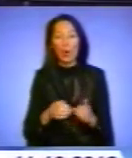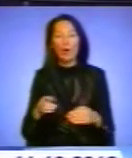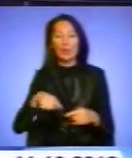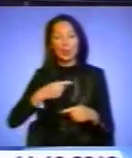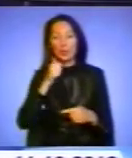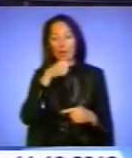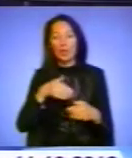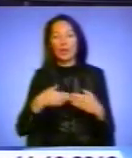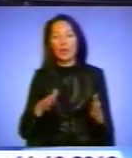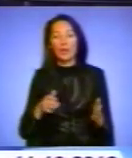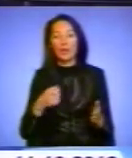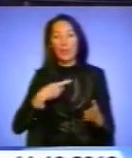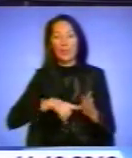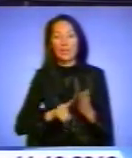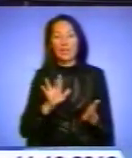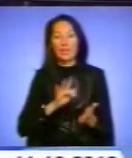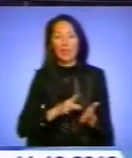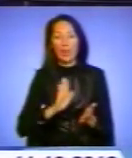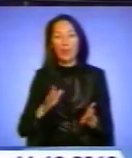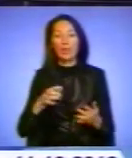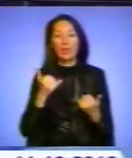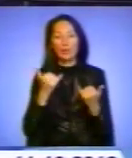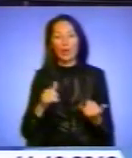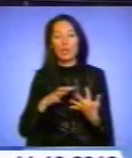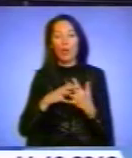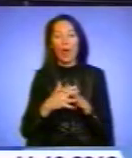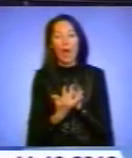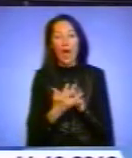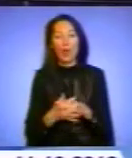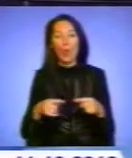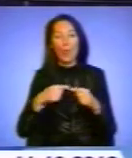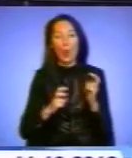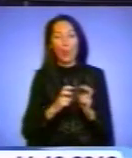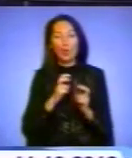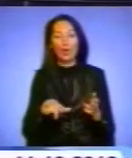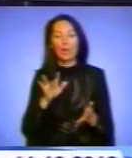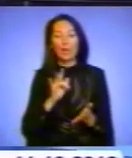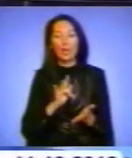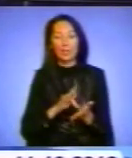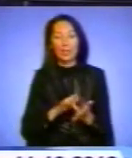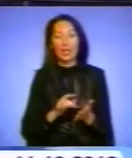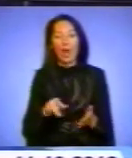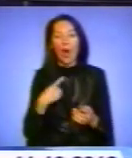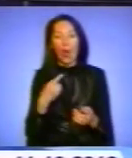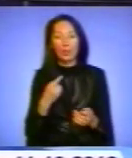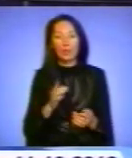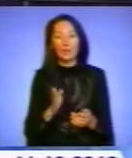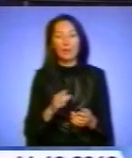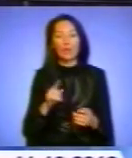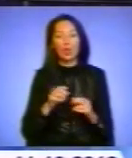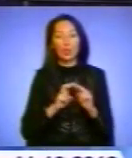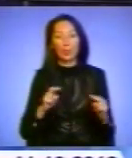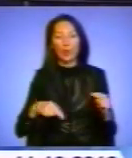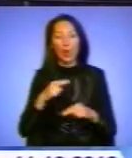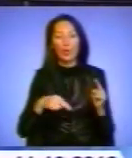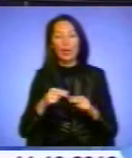центр. Буде усучаснено агропромисловий комплекс області, там заведуть новітню систему зрошування. Розбудовуватимуть і